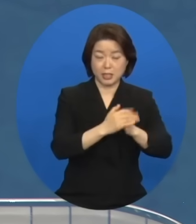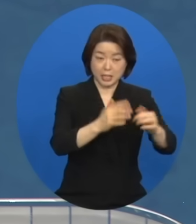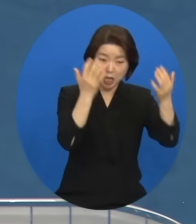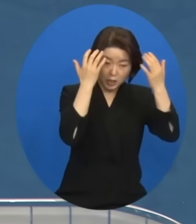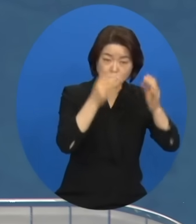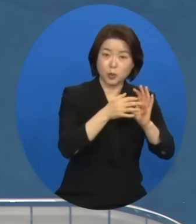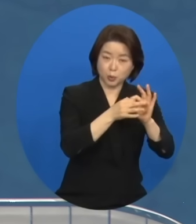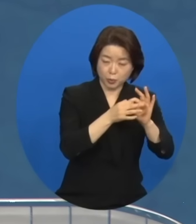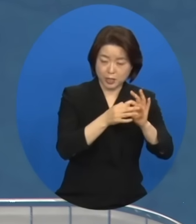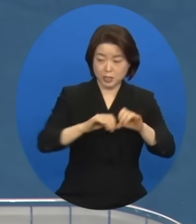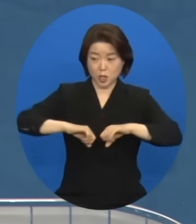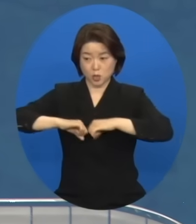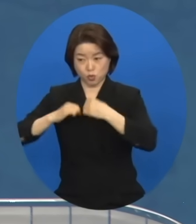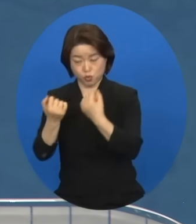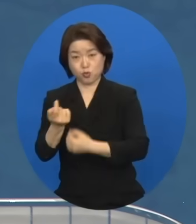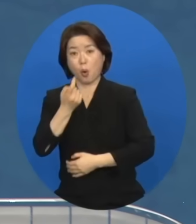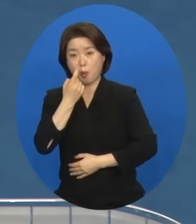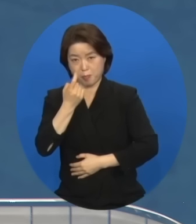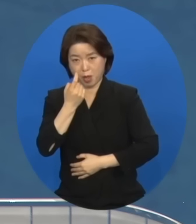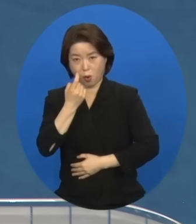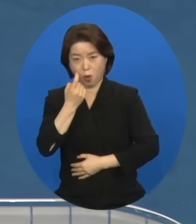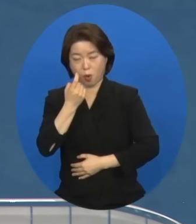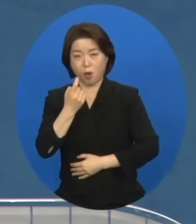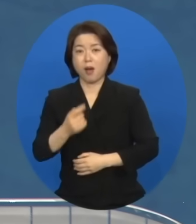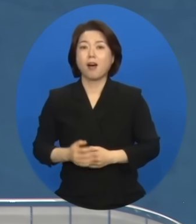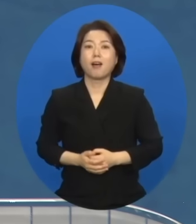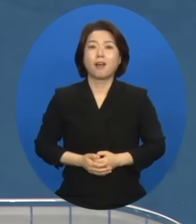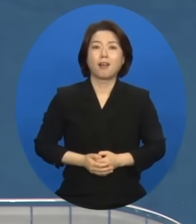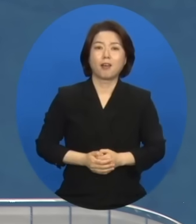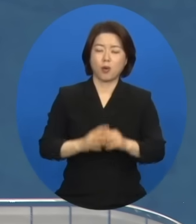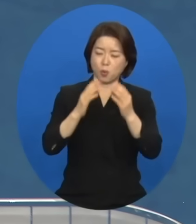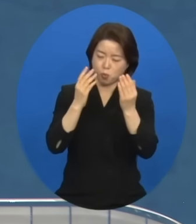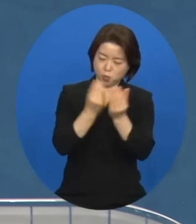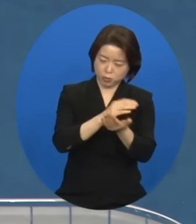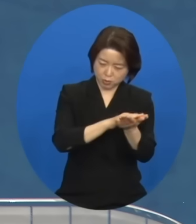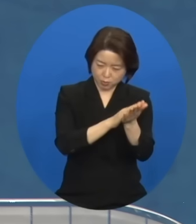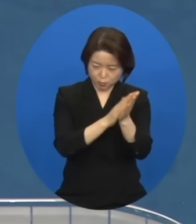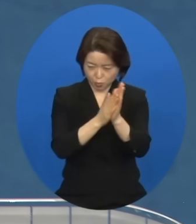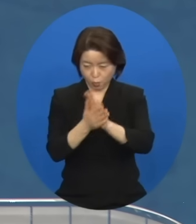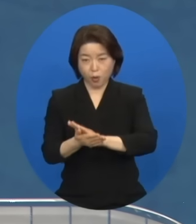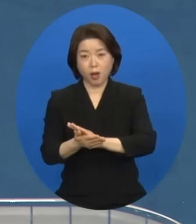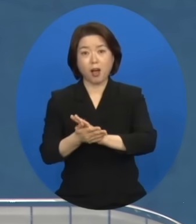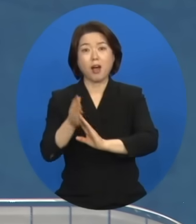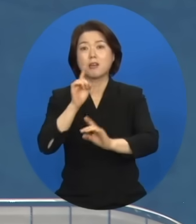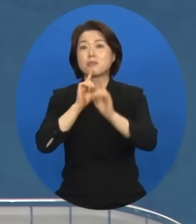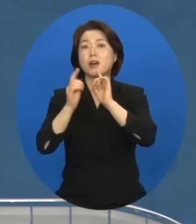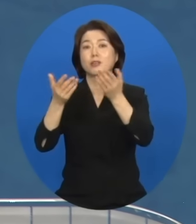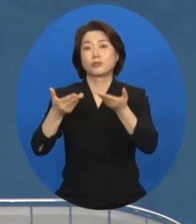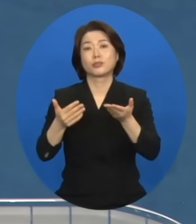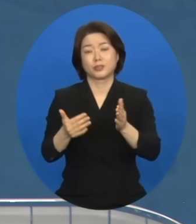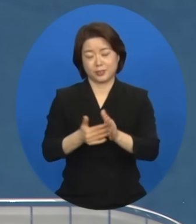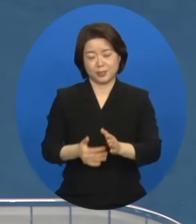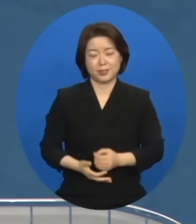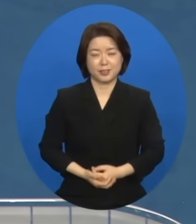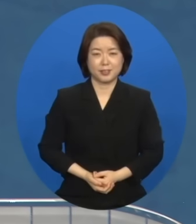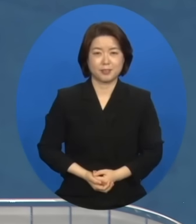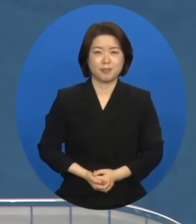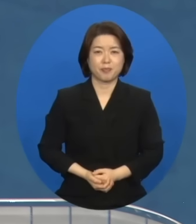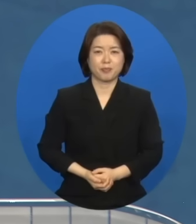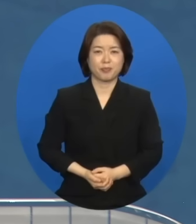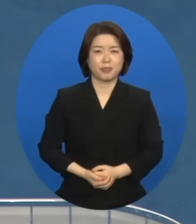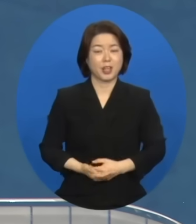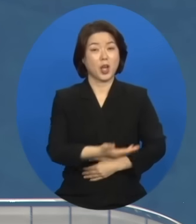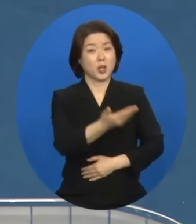고난을 통해 순종을 배우셨다고, 그래서 온전케 되셨다고 그렇게 말씀하셨으니까. 근데